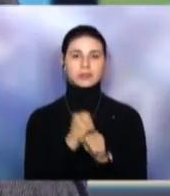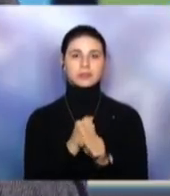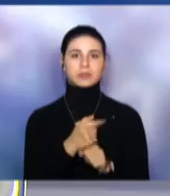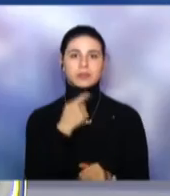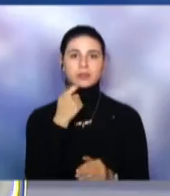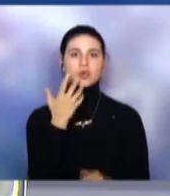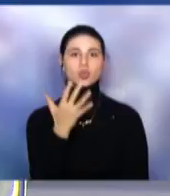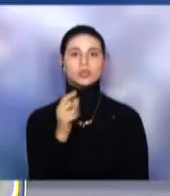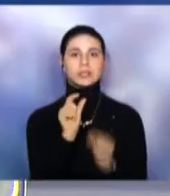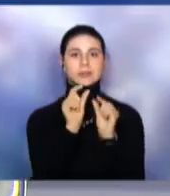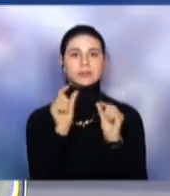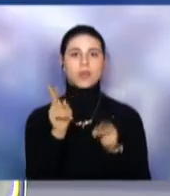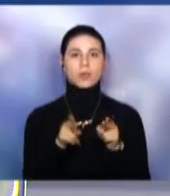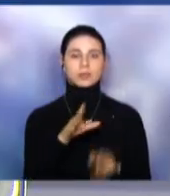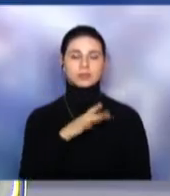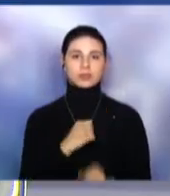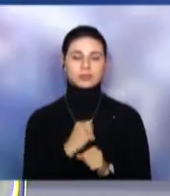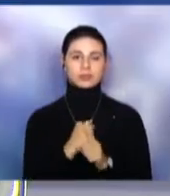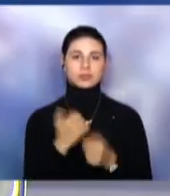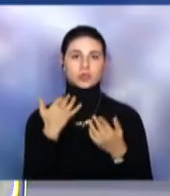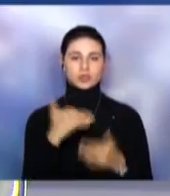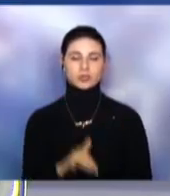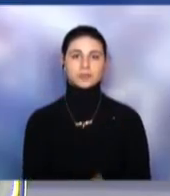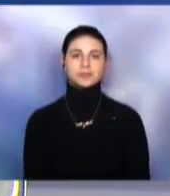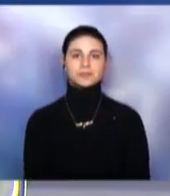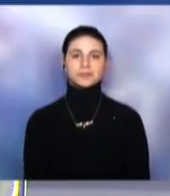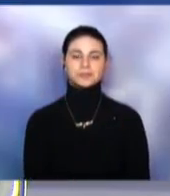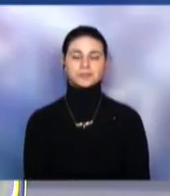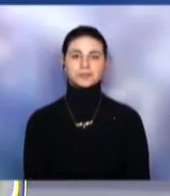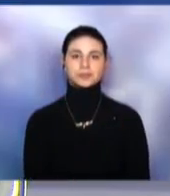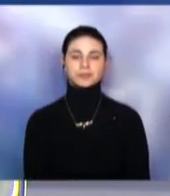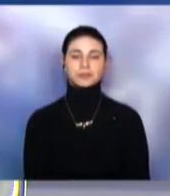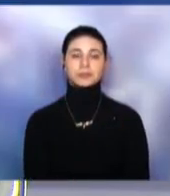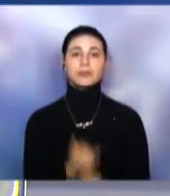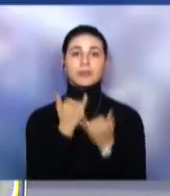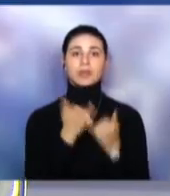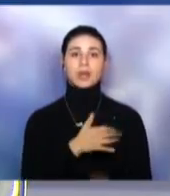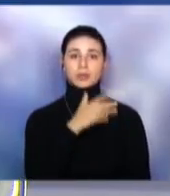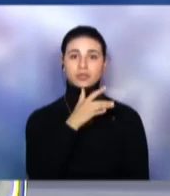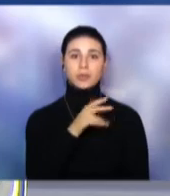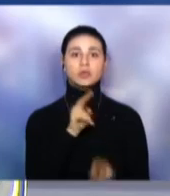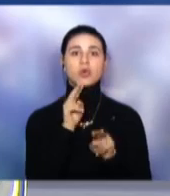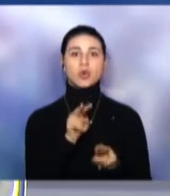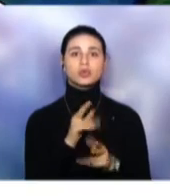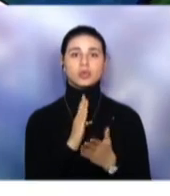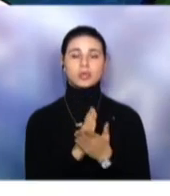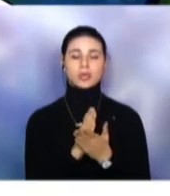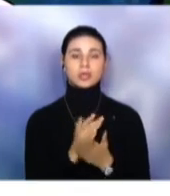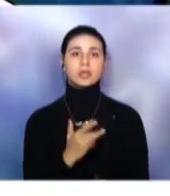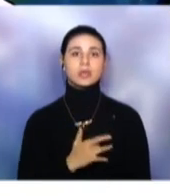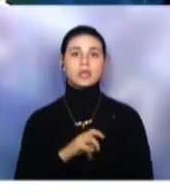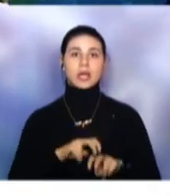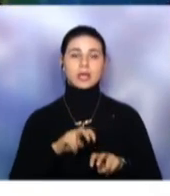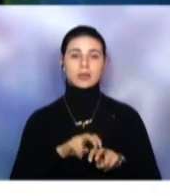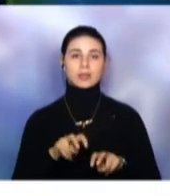სისხლძარღვებში არის 5 სტენტი გამაფართოებელი, ანუ მარტივად და ამჟამად კონტროლზე იმყოფებოდა